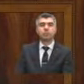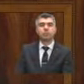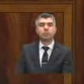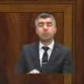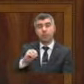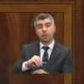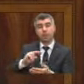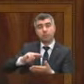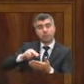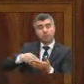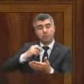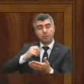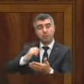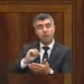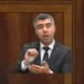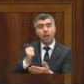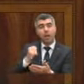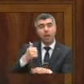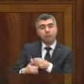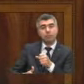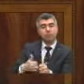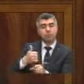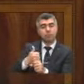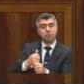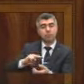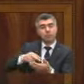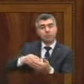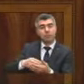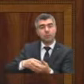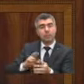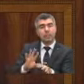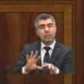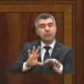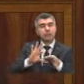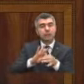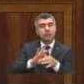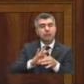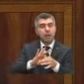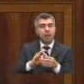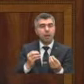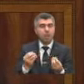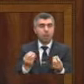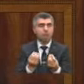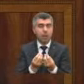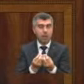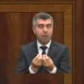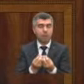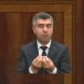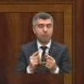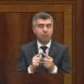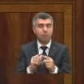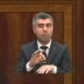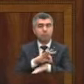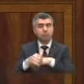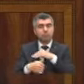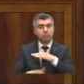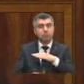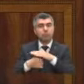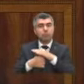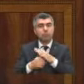التوقيع خلال السنة الجارية على اتفاقيات إطار مع الوكالة الوطنية للتجهيزات